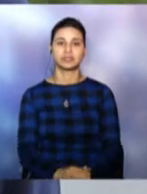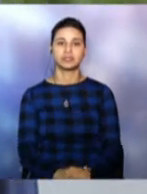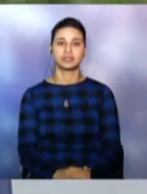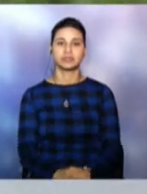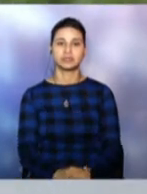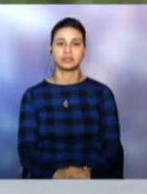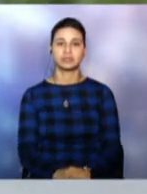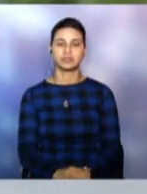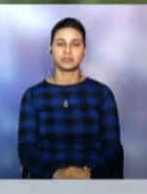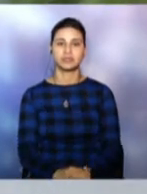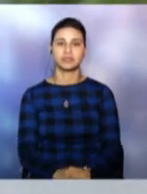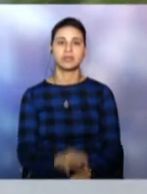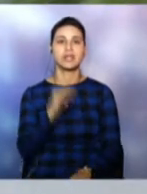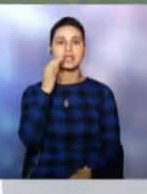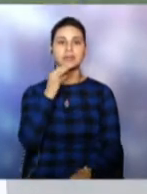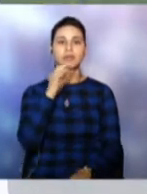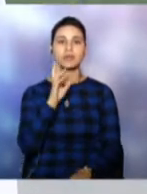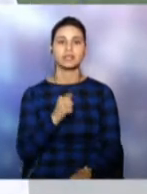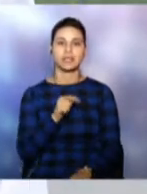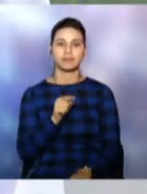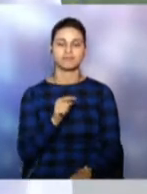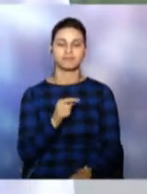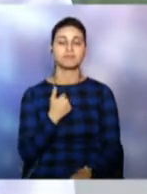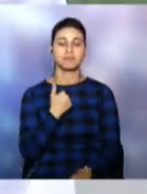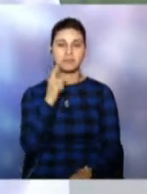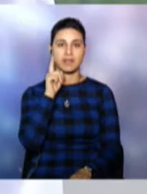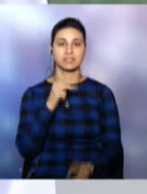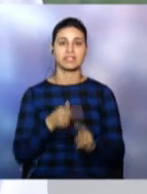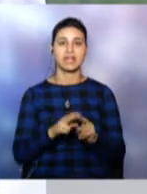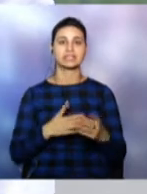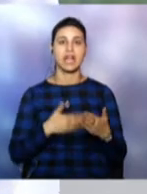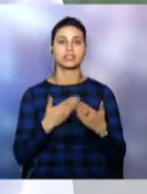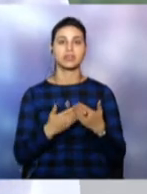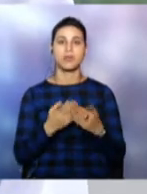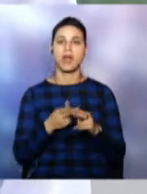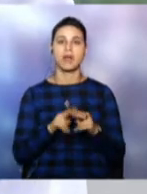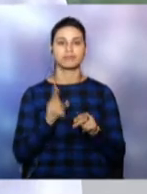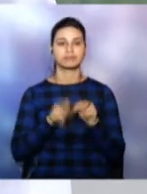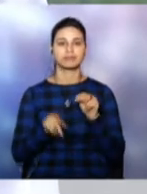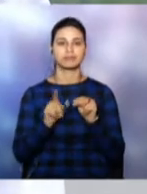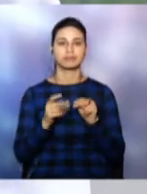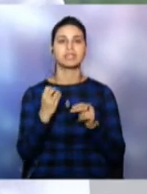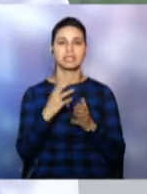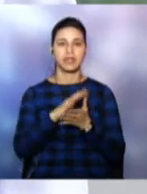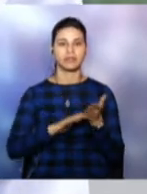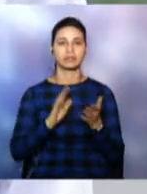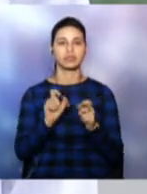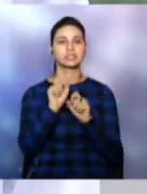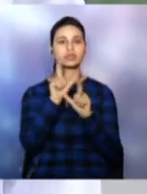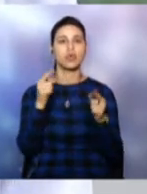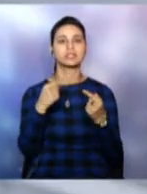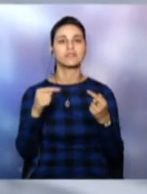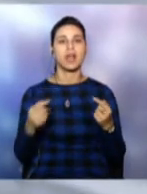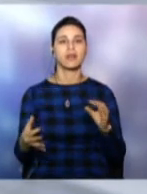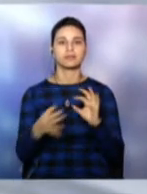ვჭამოთ ცომეულობა და ტკბილეულობა. დიდი იმედი მაქვს, რომ ჩვენი ეს აქტივობა მხოლოდ ამით არ შემოისაზღვრება და შემოგვერთებიან სხვა სკოლის